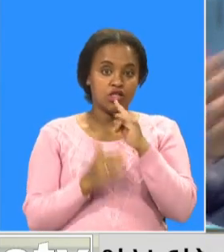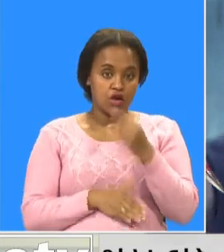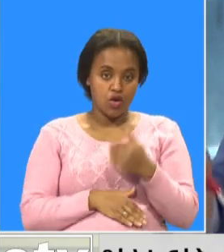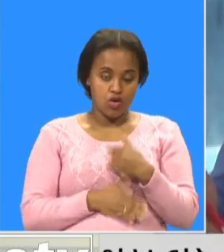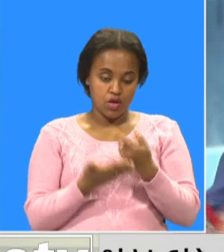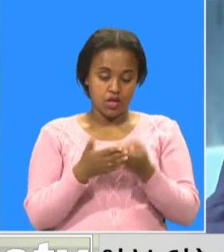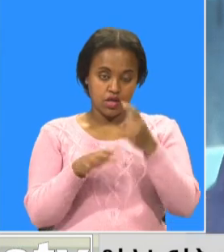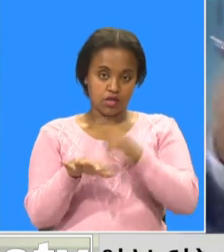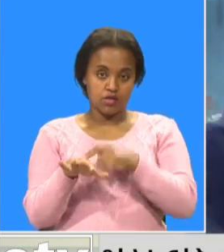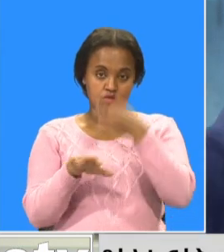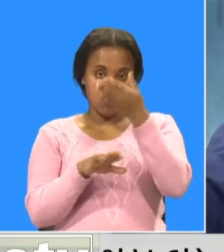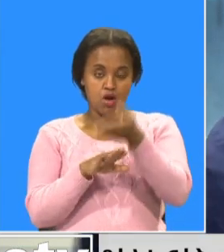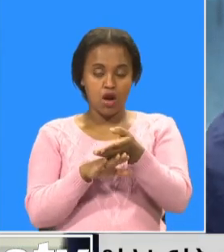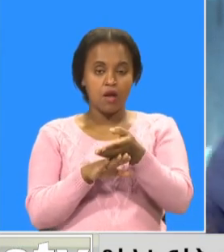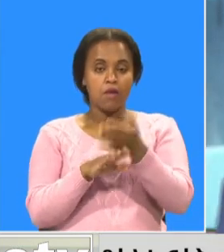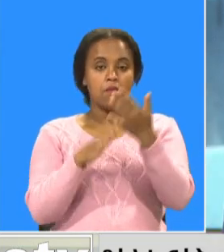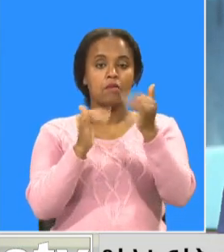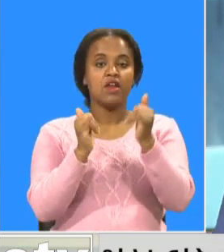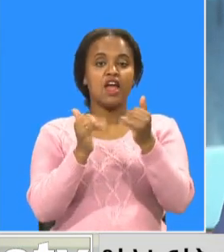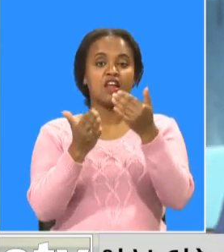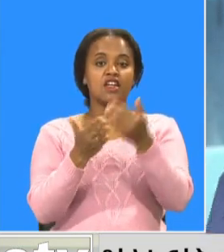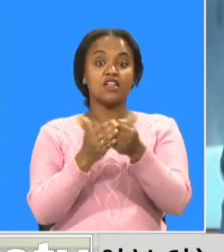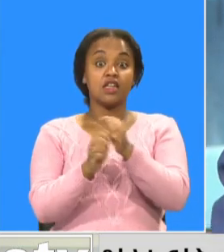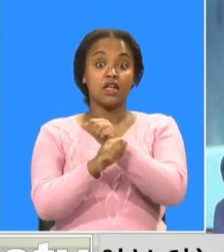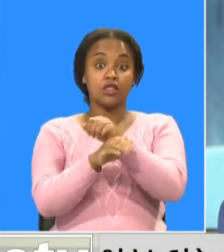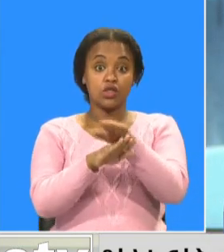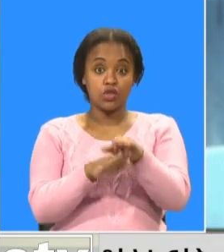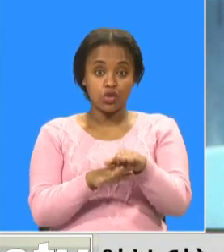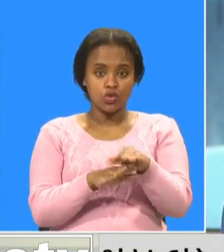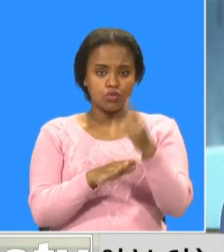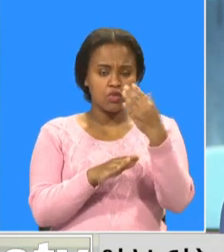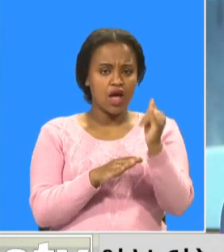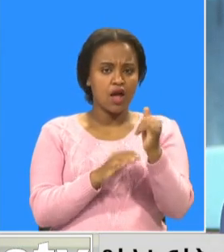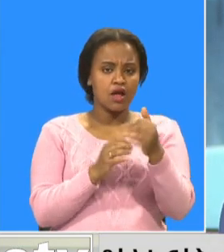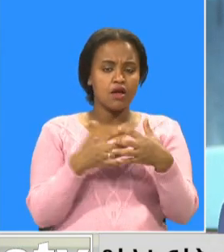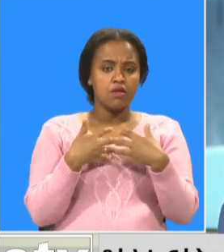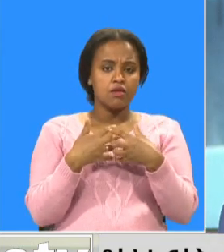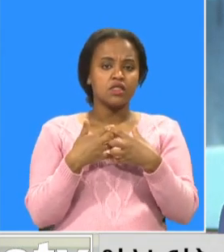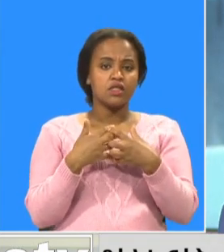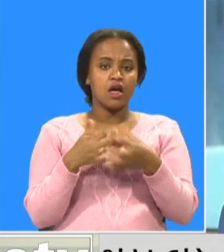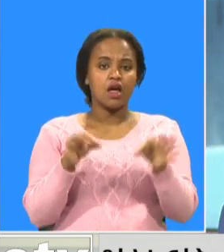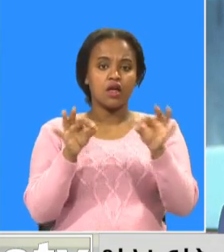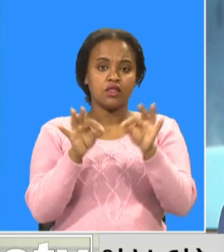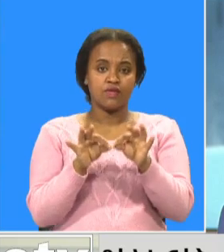ጊዜ በኋላ ምን ያህል ይደርሳል ስርጭቱ የሚለውን ለዛስ ምን ያህል መሳሪያ ያስፈልጋል